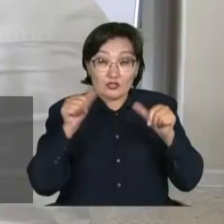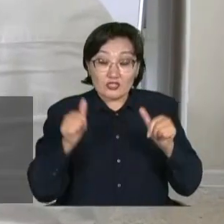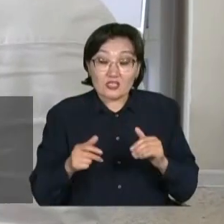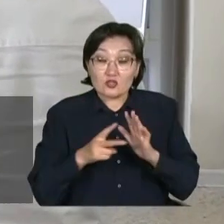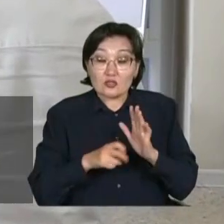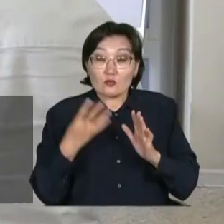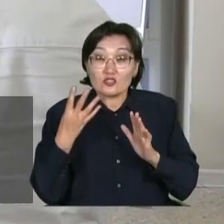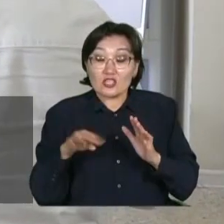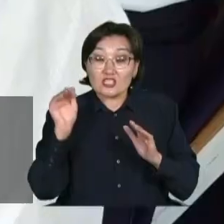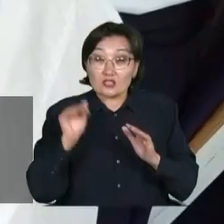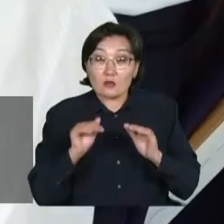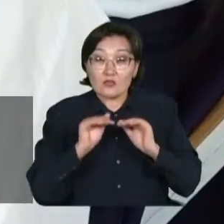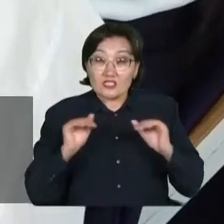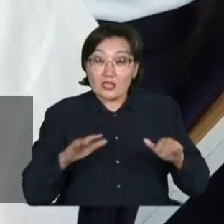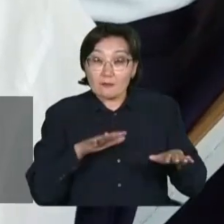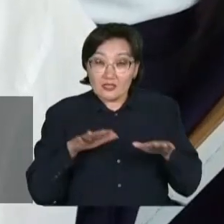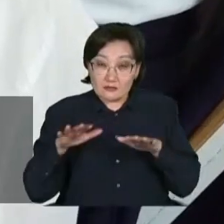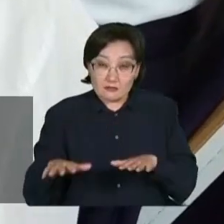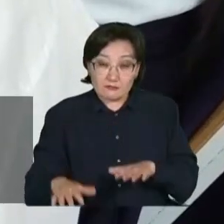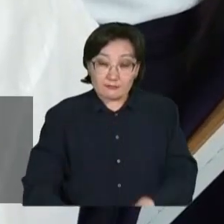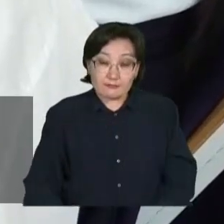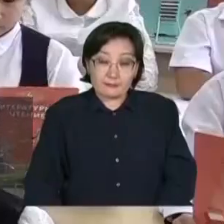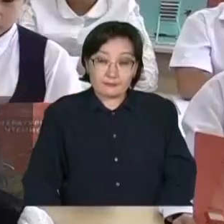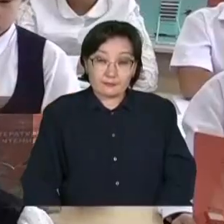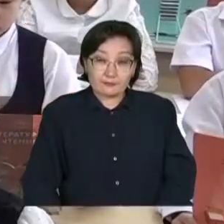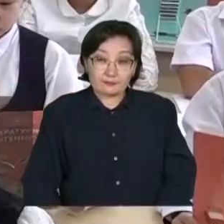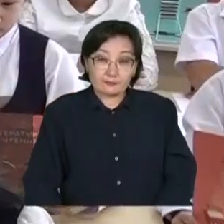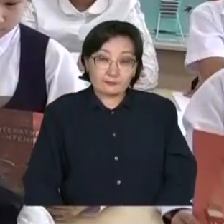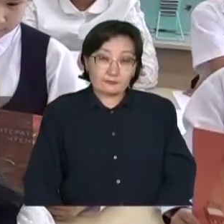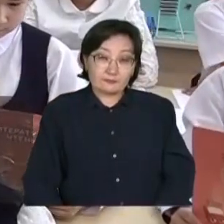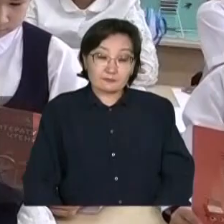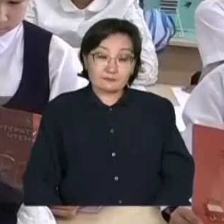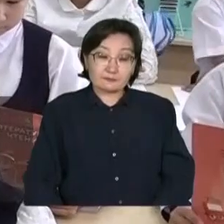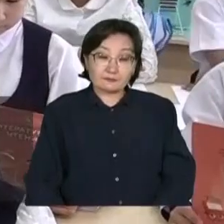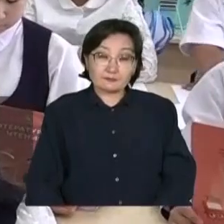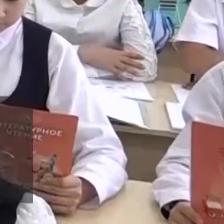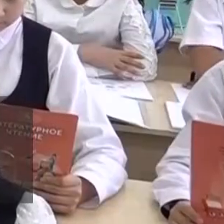740 тысяч ученических мест. Алия Абитова, Медет Саматулла, телеканал «Алматы».